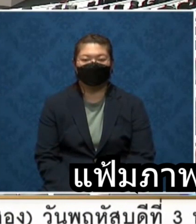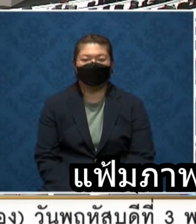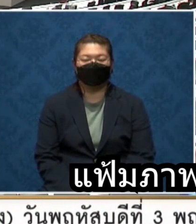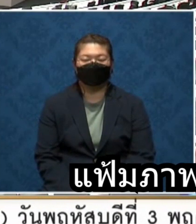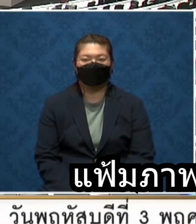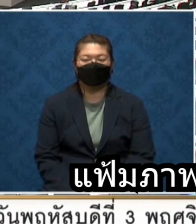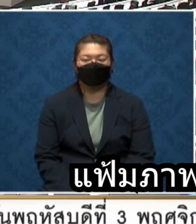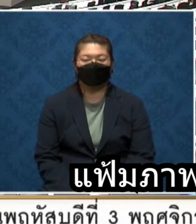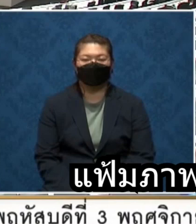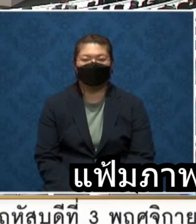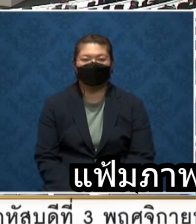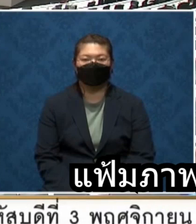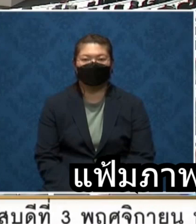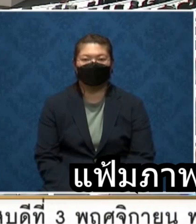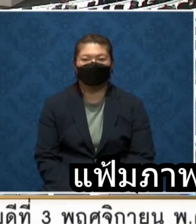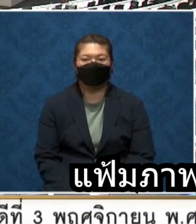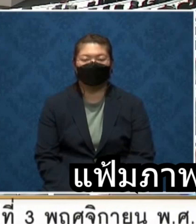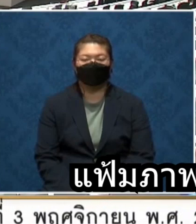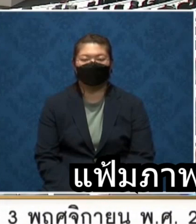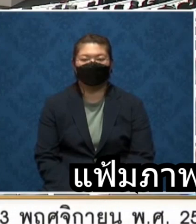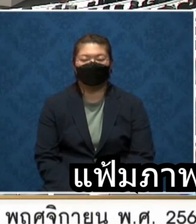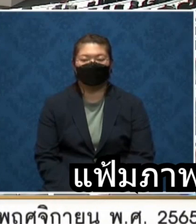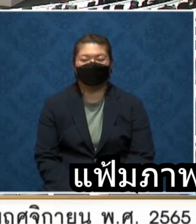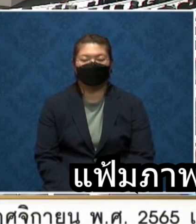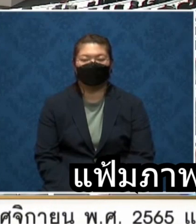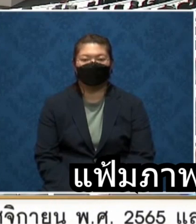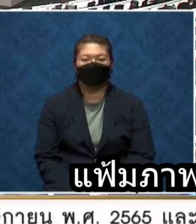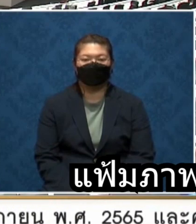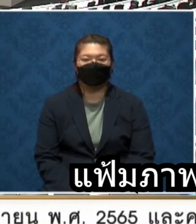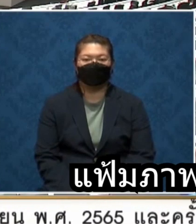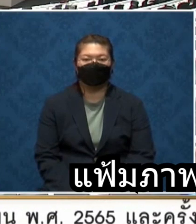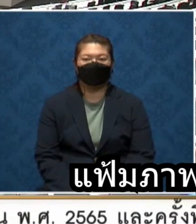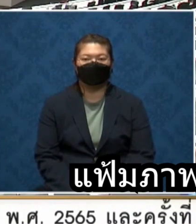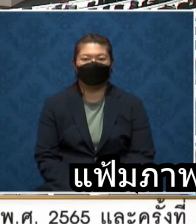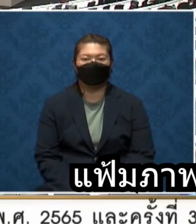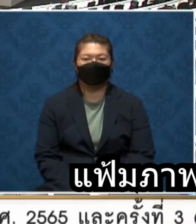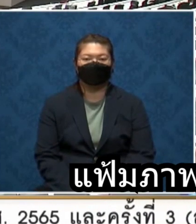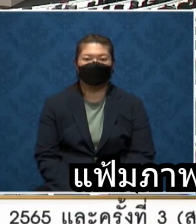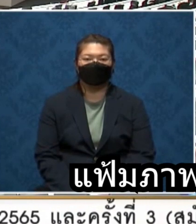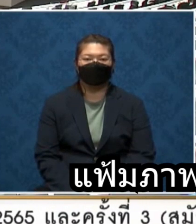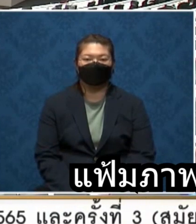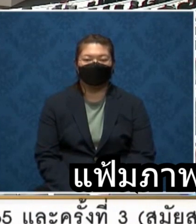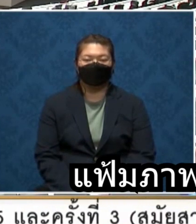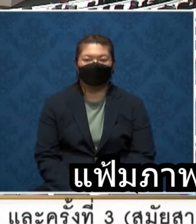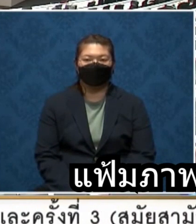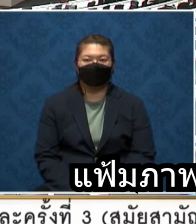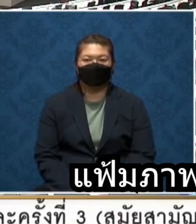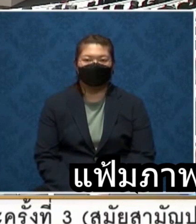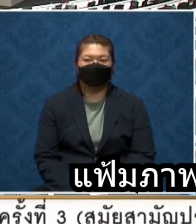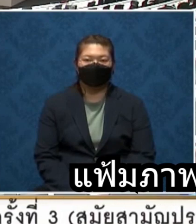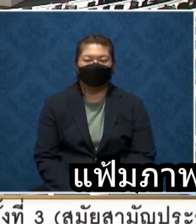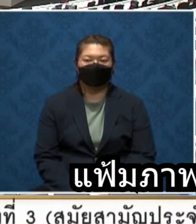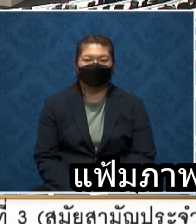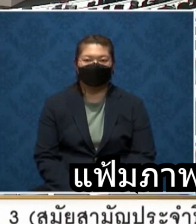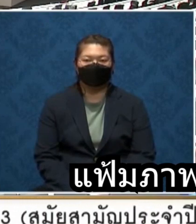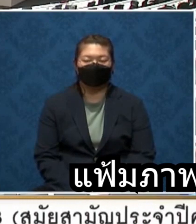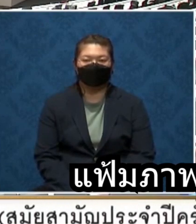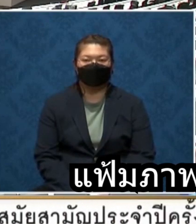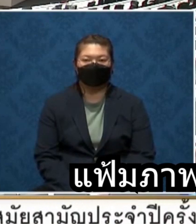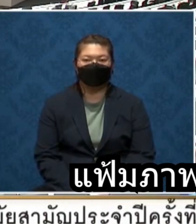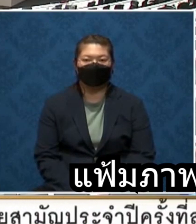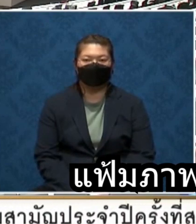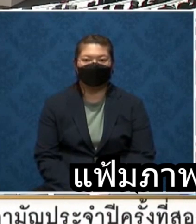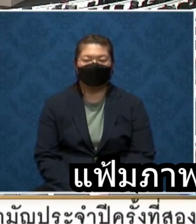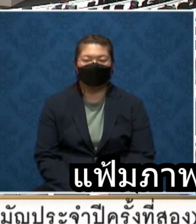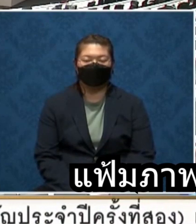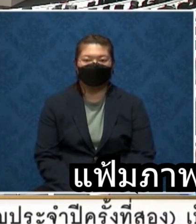หญ่ที่พรรคพลังประชารัฐจะต้องเผชิญนะครับส่วนการประชุมวิสามัญของพรรคเพื่อไทยที่เดิมมีกำหนดวันที่28พฤศ